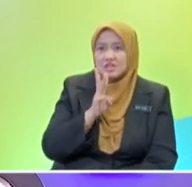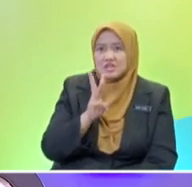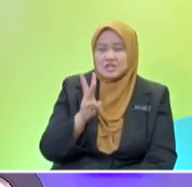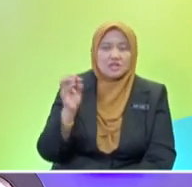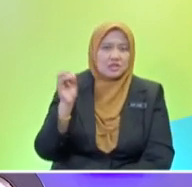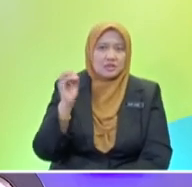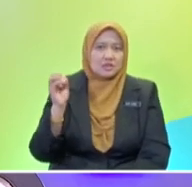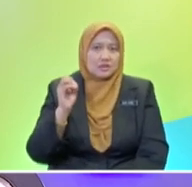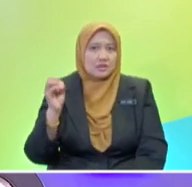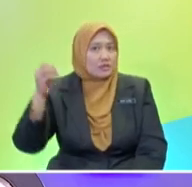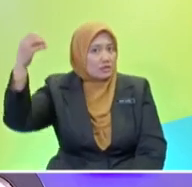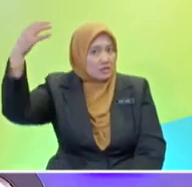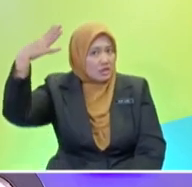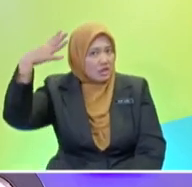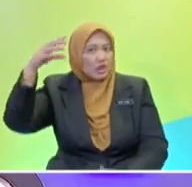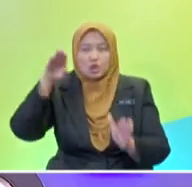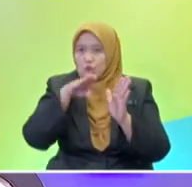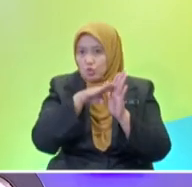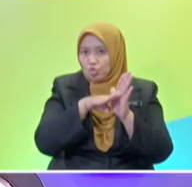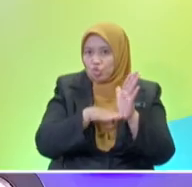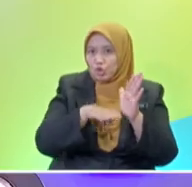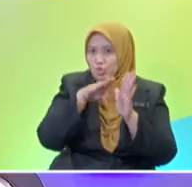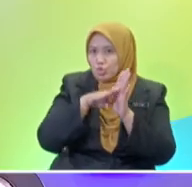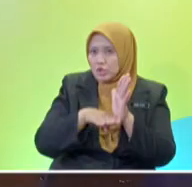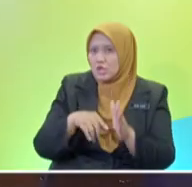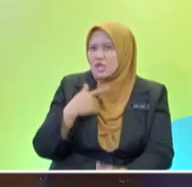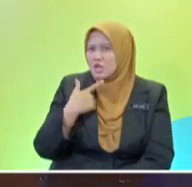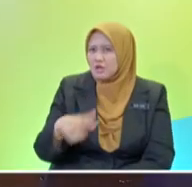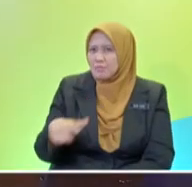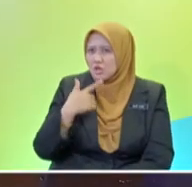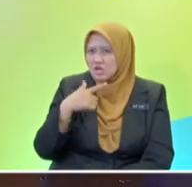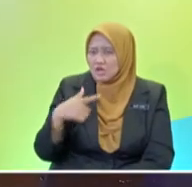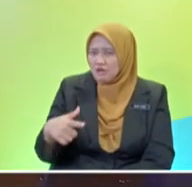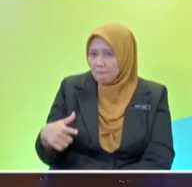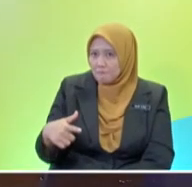berwarna kekuningan. Lama-lama daun tu akan